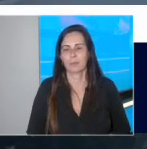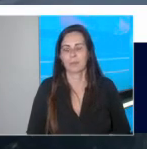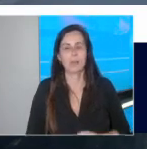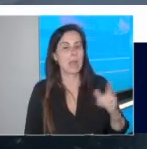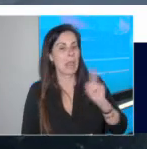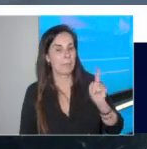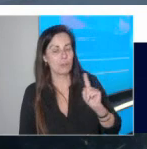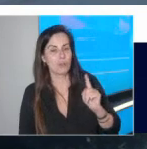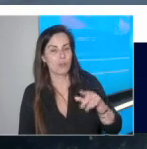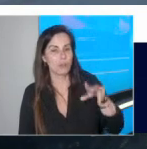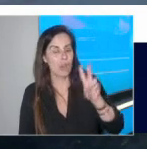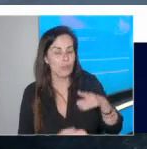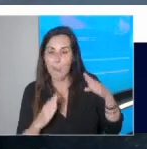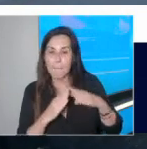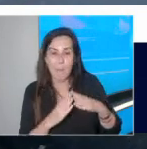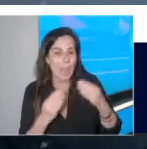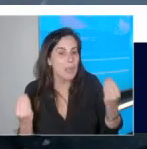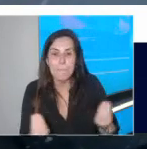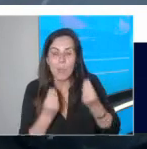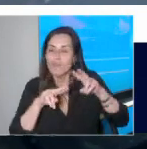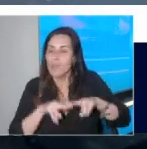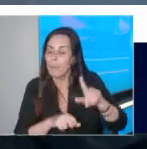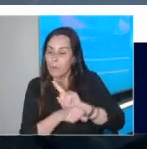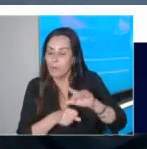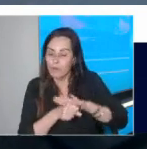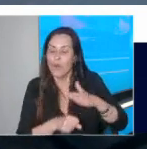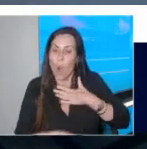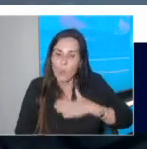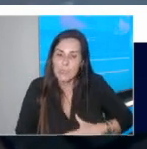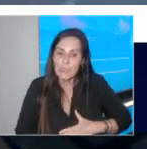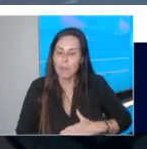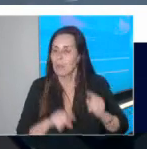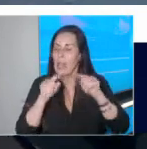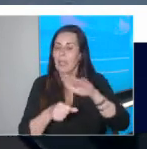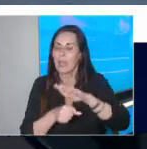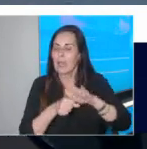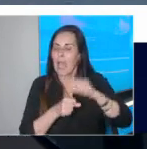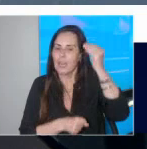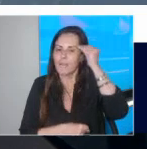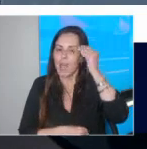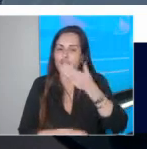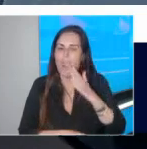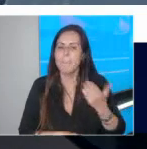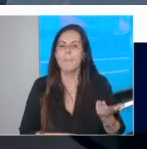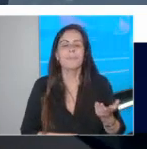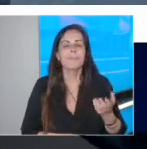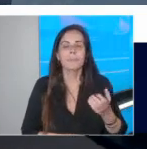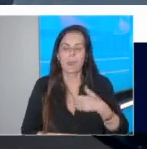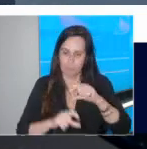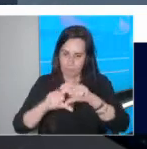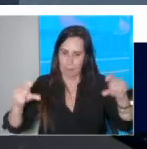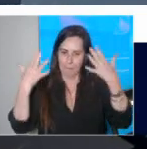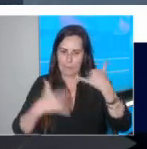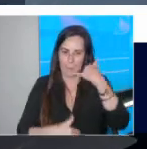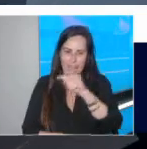למי שיש בבית עוד פריטים, והוא רוצה שהם יגיעו אליכם ליד ושם ולמסור לכם אותם, אנחנו שמנו פה את